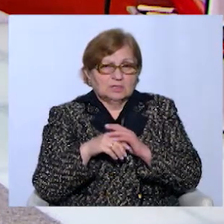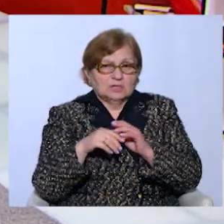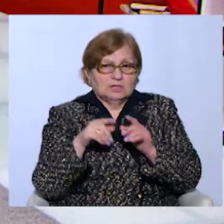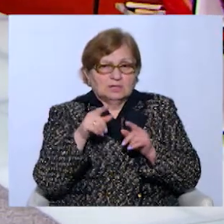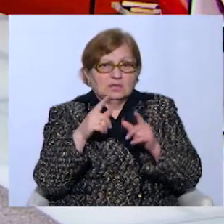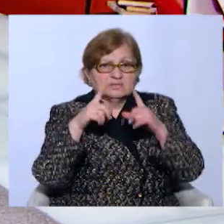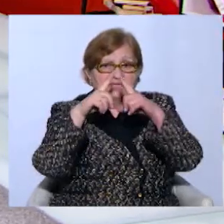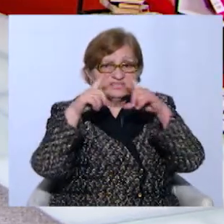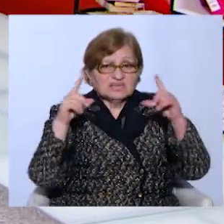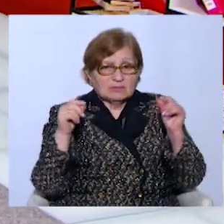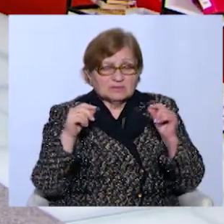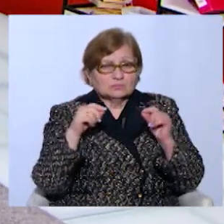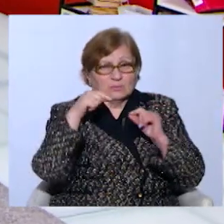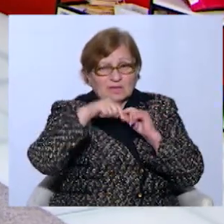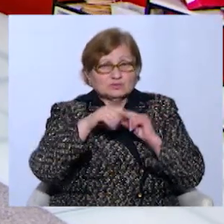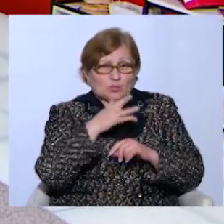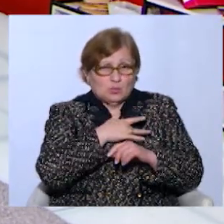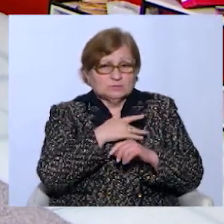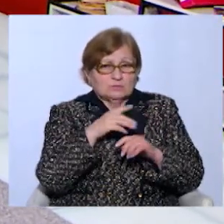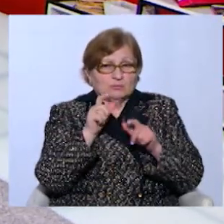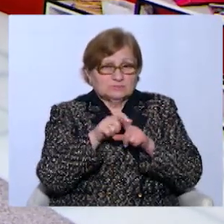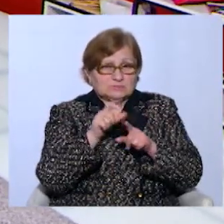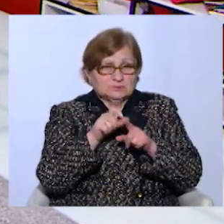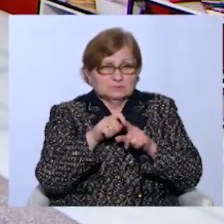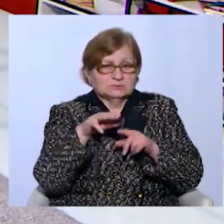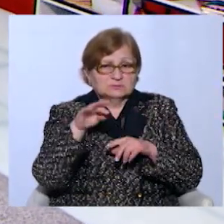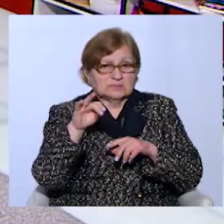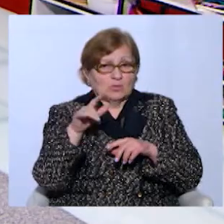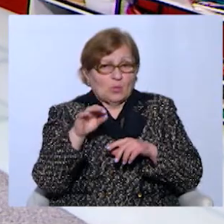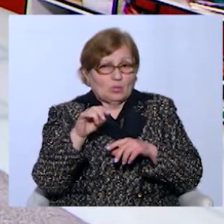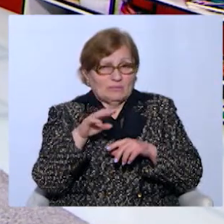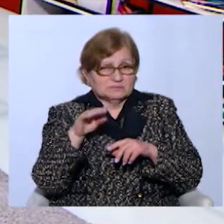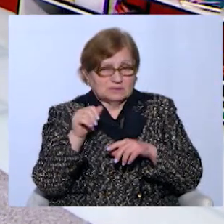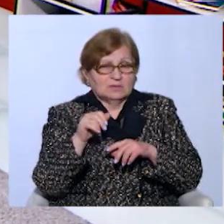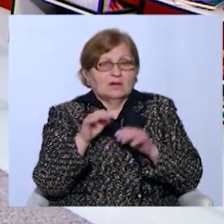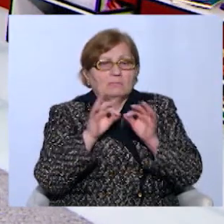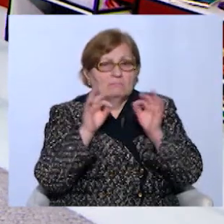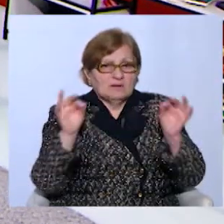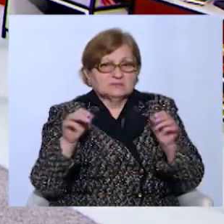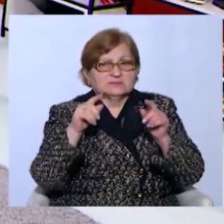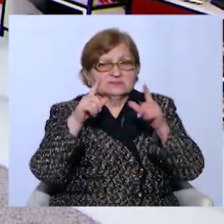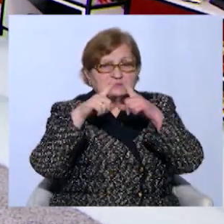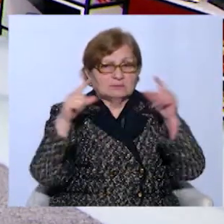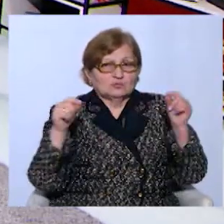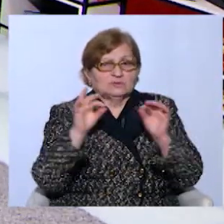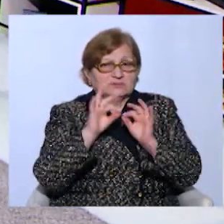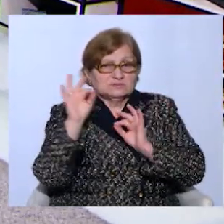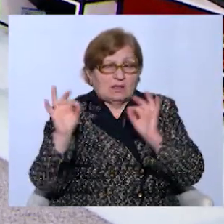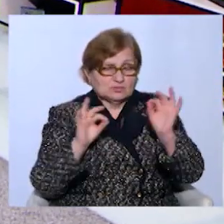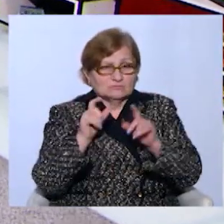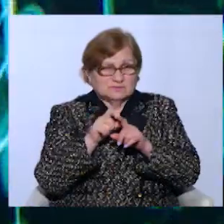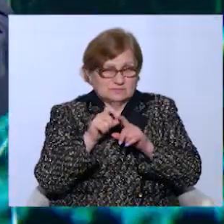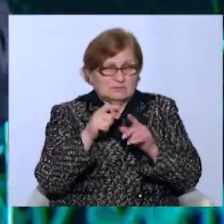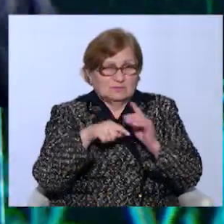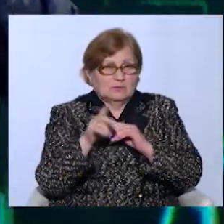არის სამკუთხედის გაგრძელება, თვითონ სიტყვა მოდის ტრიგონომეტრია, ნიშნავს რომ ტრიგონომეტრიო, ანუ სამკუთხედს ზომავ. სამკუთხედის გაზომვის შეიქმნა,